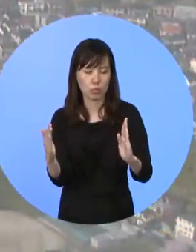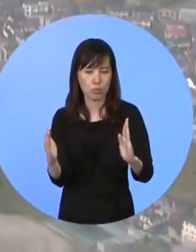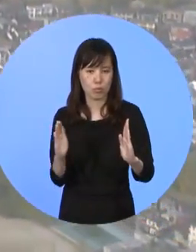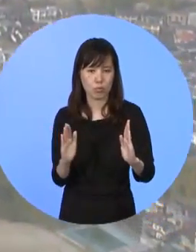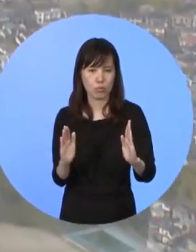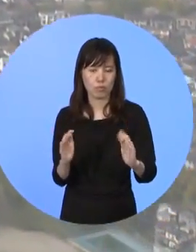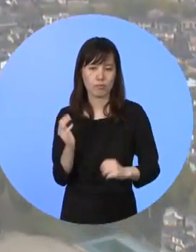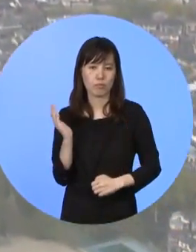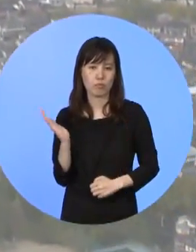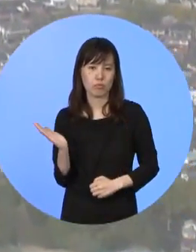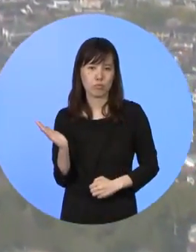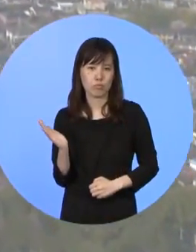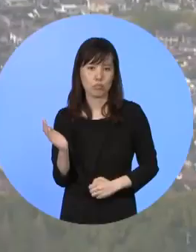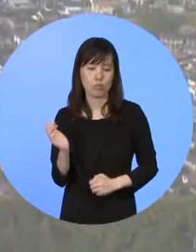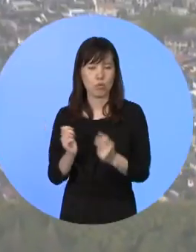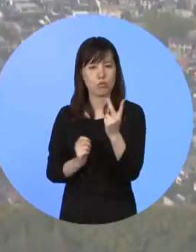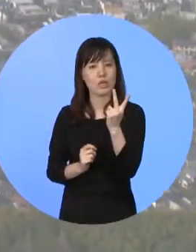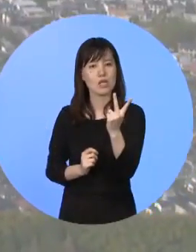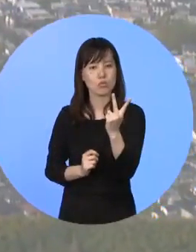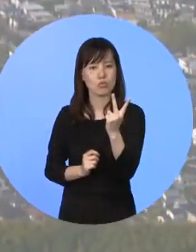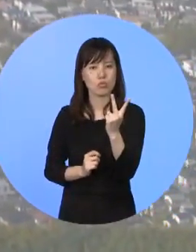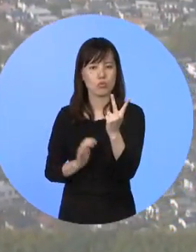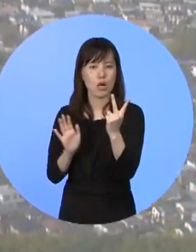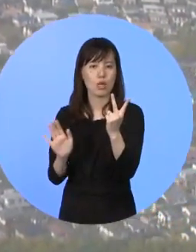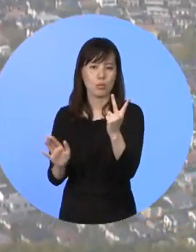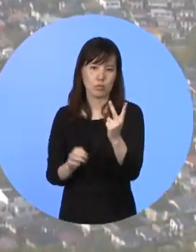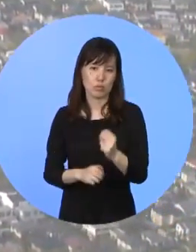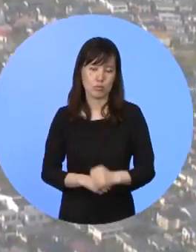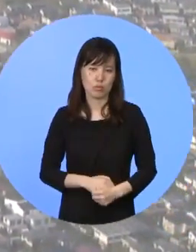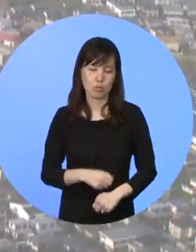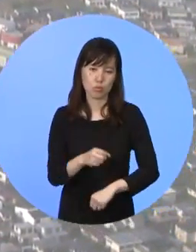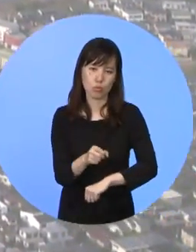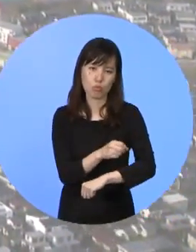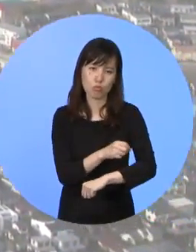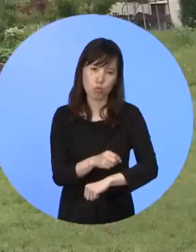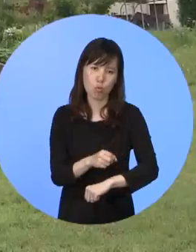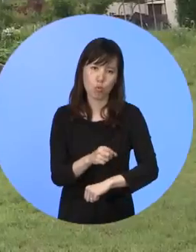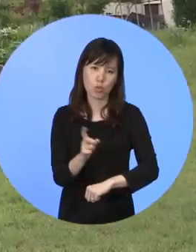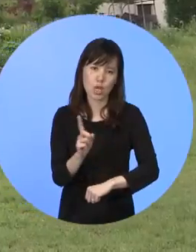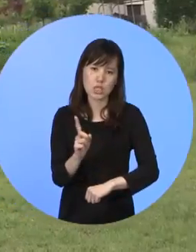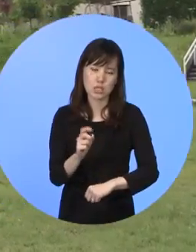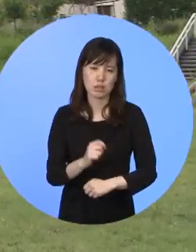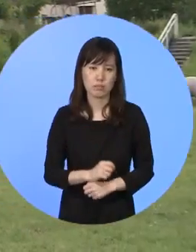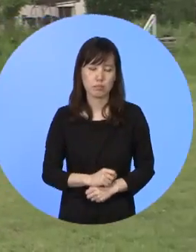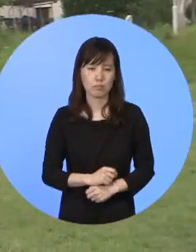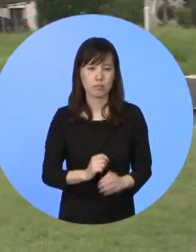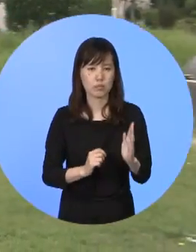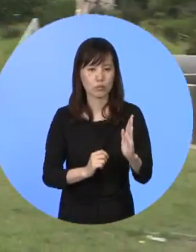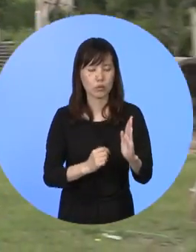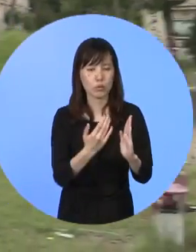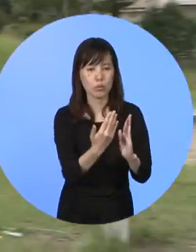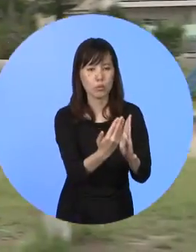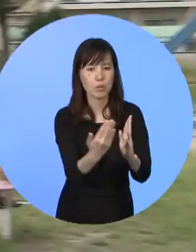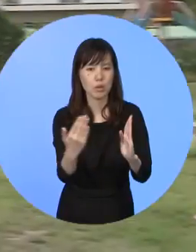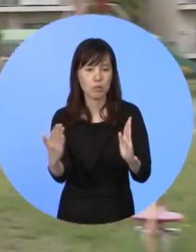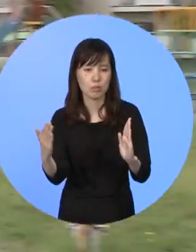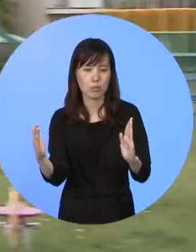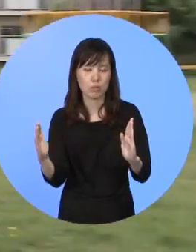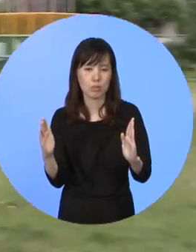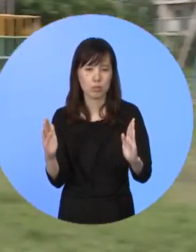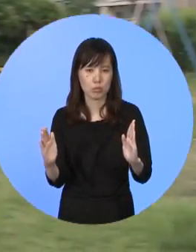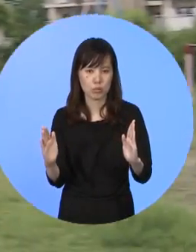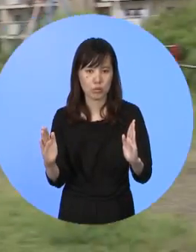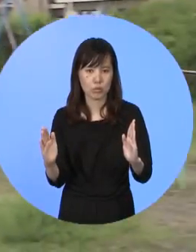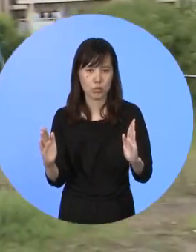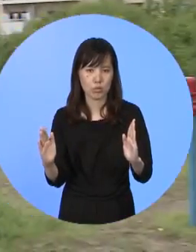建てていく囲み型配置が、 そういった2つの特徴があるんですね。 そうですね、囲み型配置の話をすると、